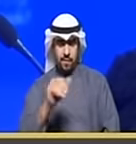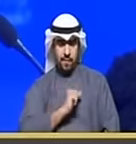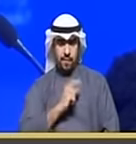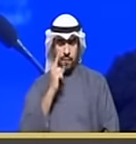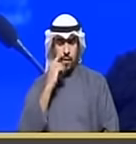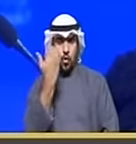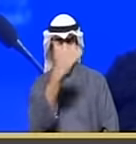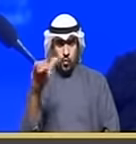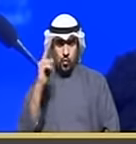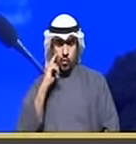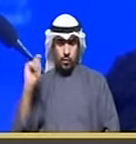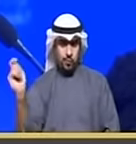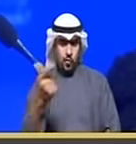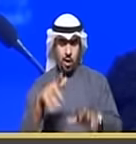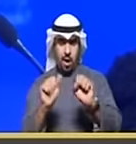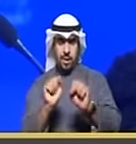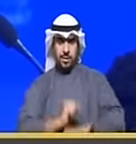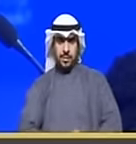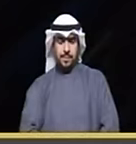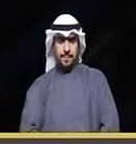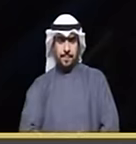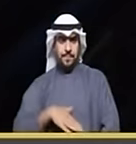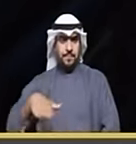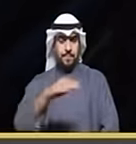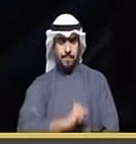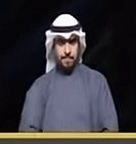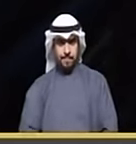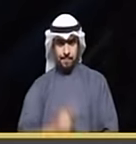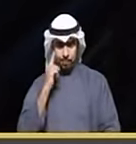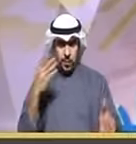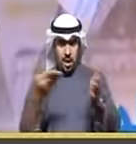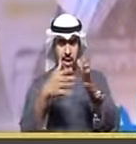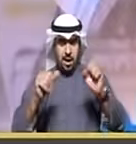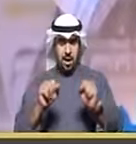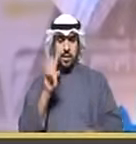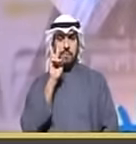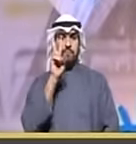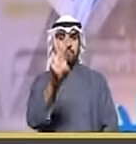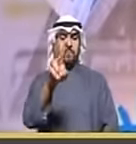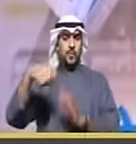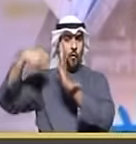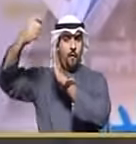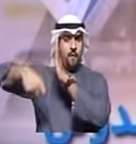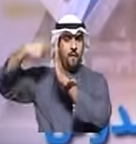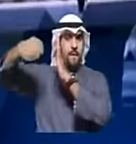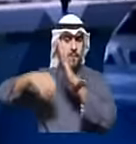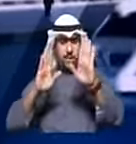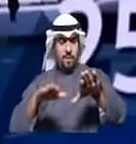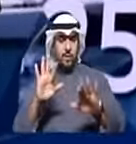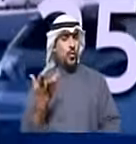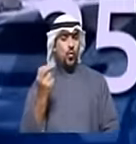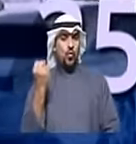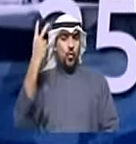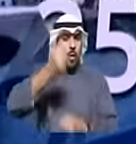نستكملها ان شاء الله في طبعا اللي ما يعرفوننا وفي الختام تم عرض فيلمن تسجيلي يوثق ابرز المشاريع القائمه